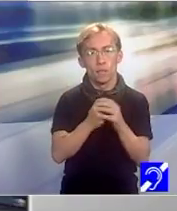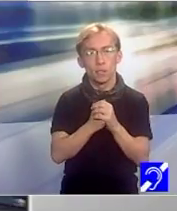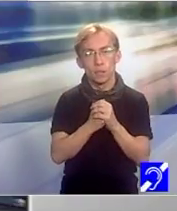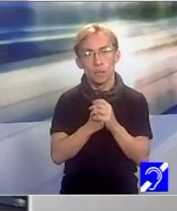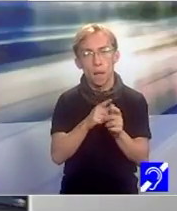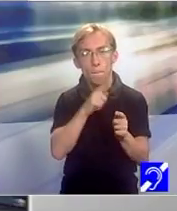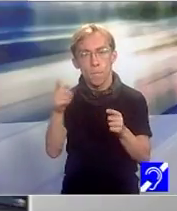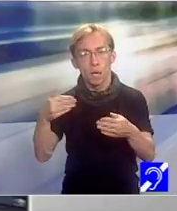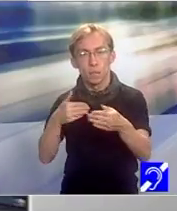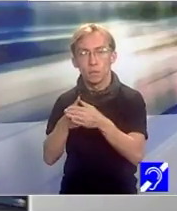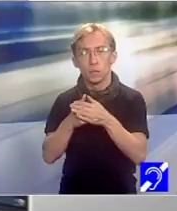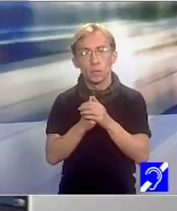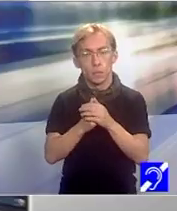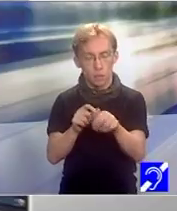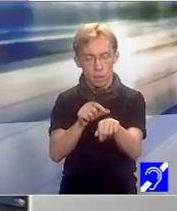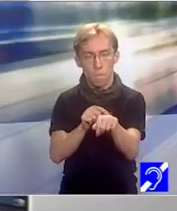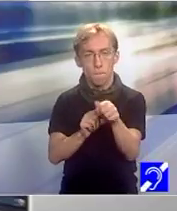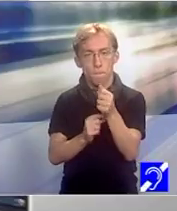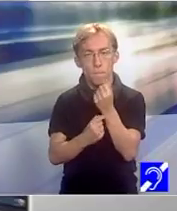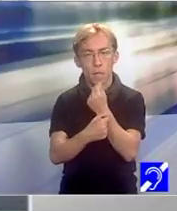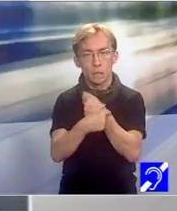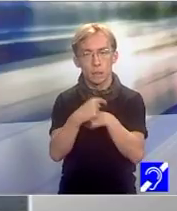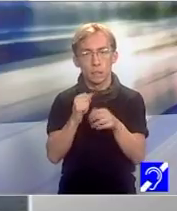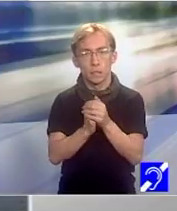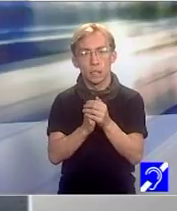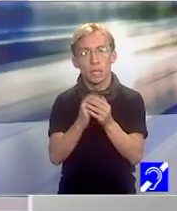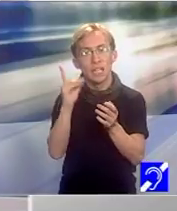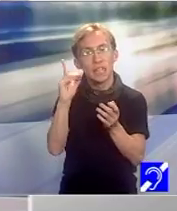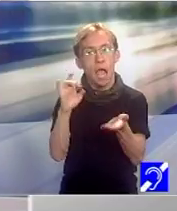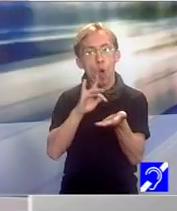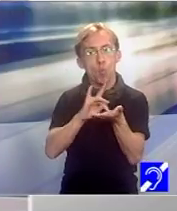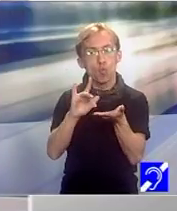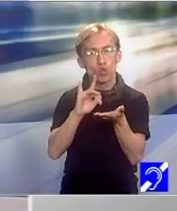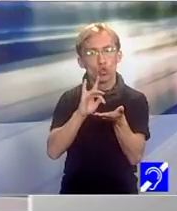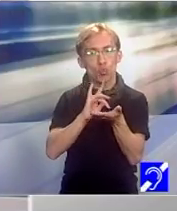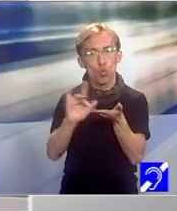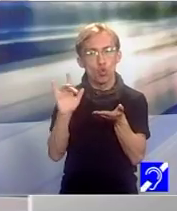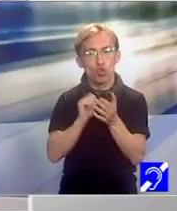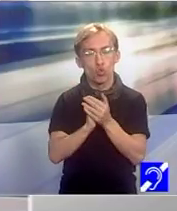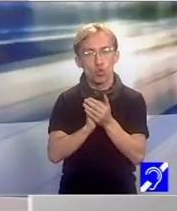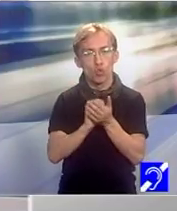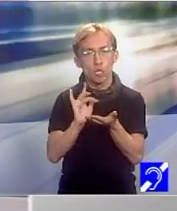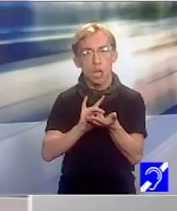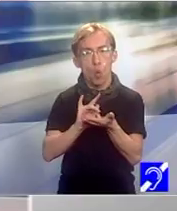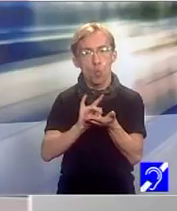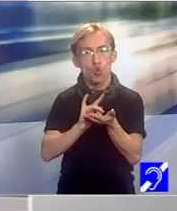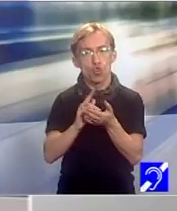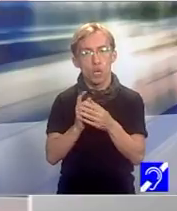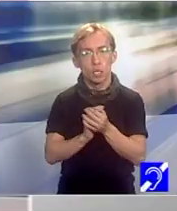lângă acestea, este această brățară de urgență, da? Pe spate